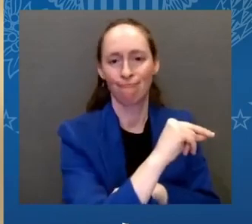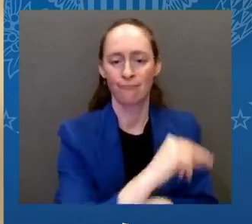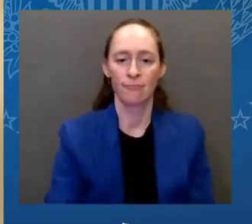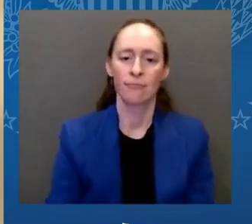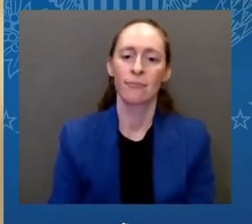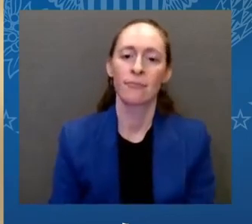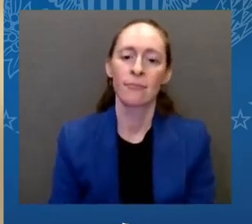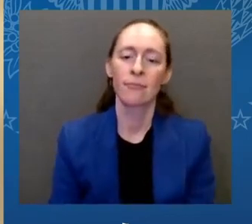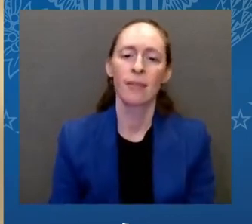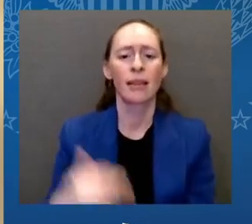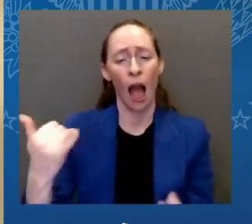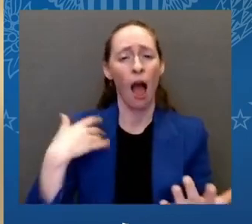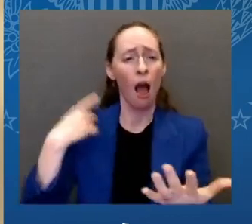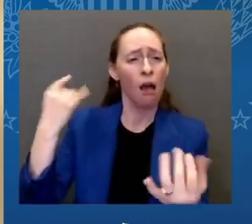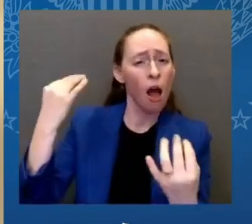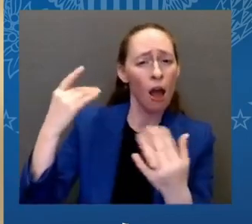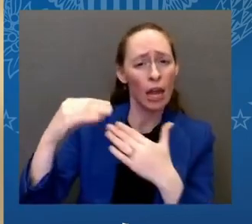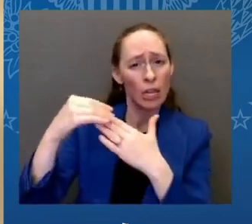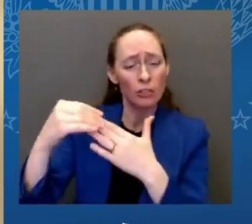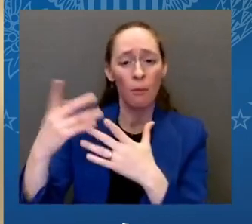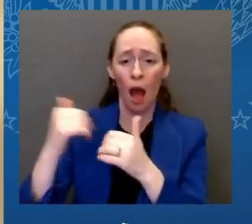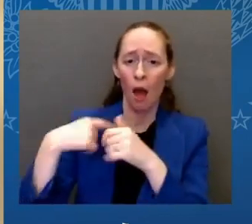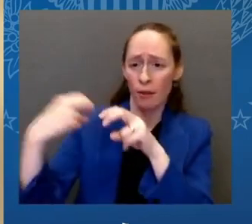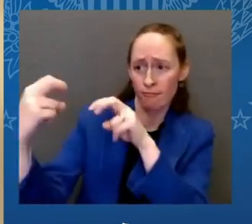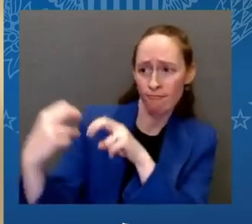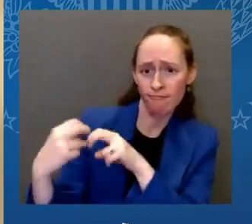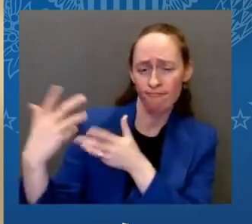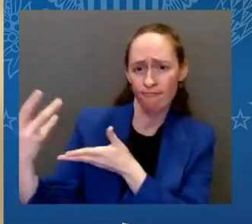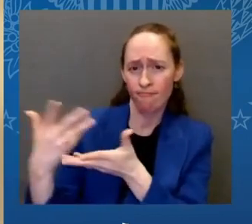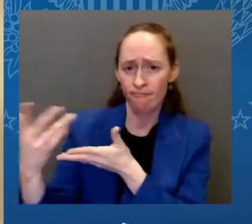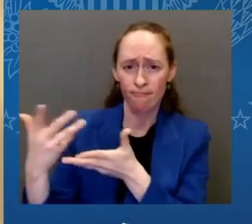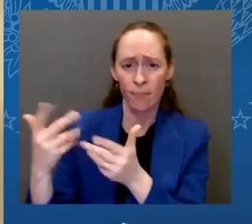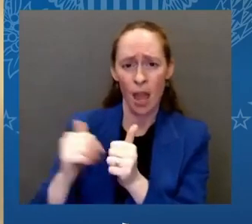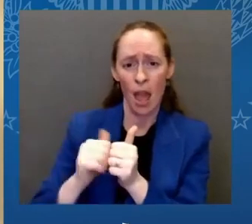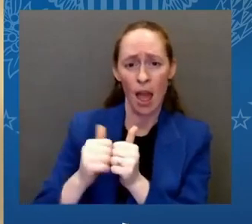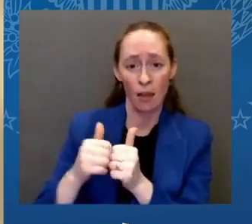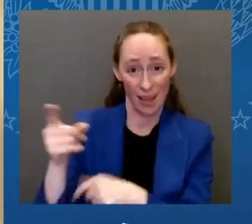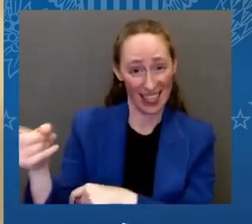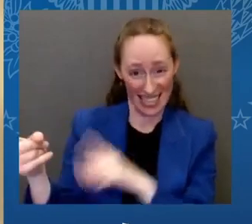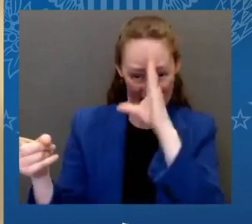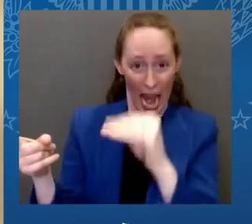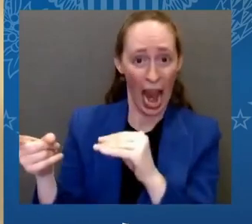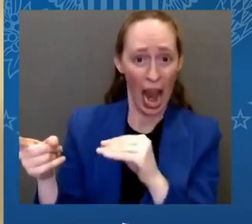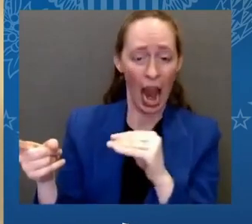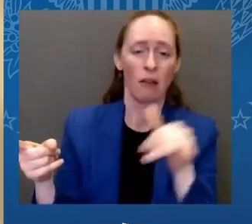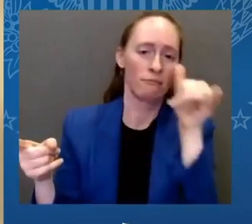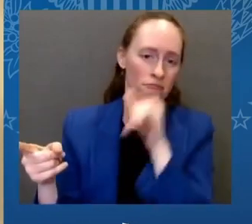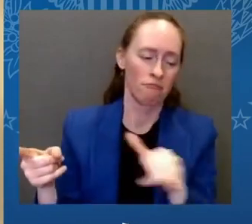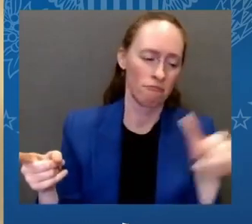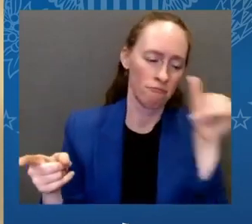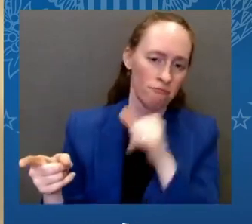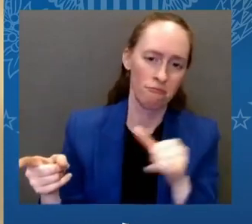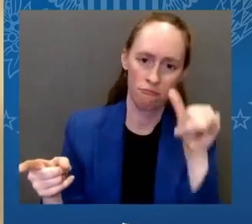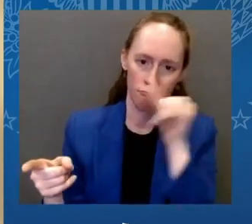і важливо, щоб вони дивляться на нас, що в нас є послідовні підходи до цього питання.